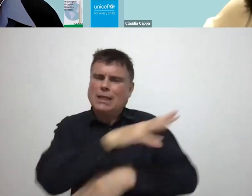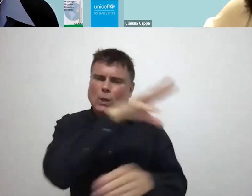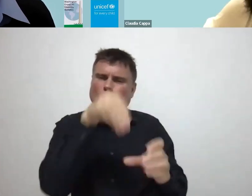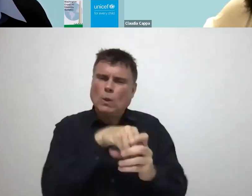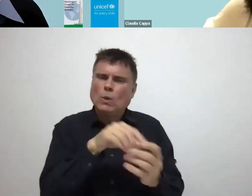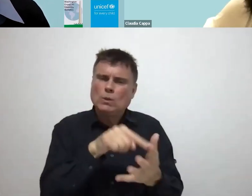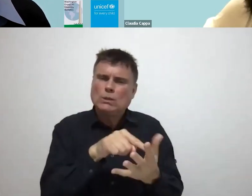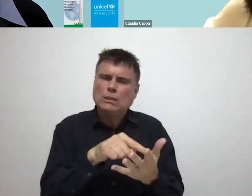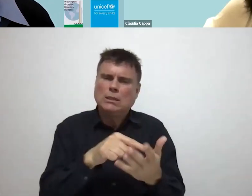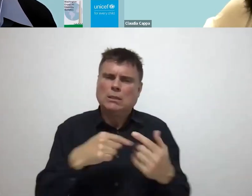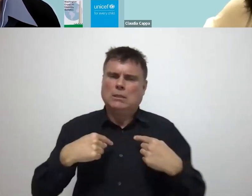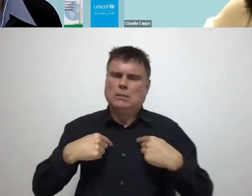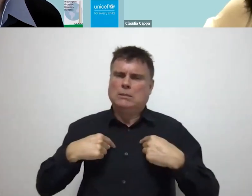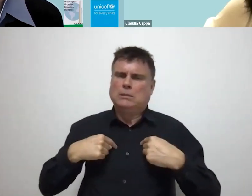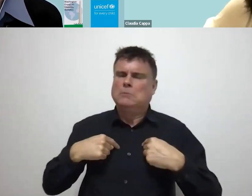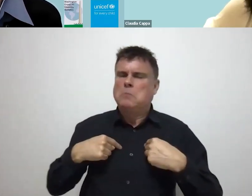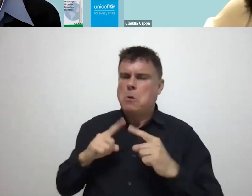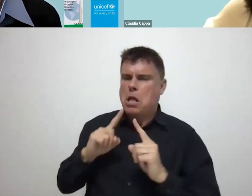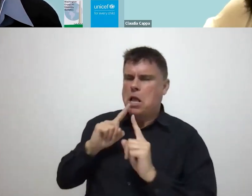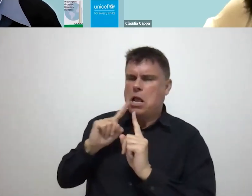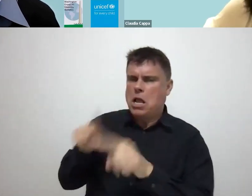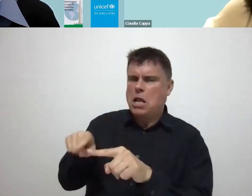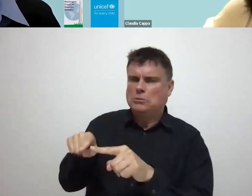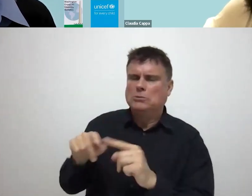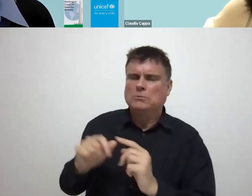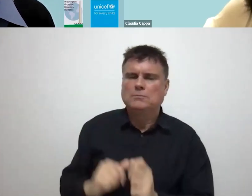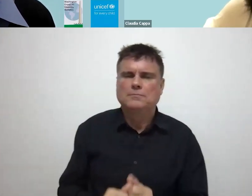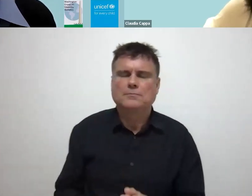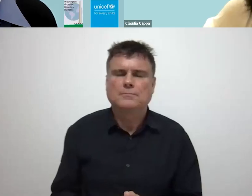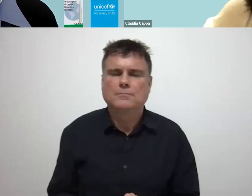pour supporter totalement l'inclusion,